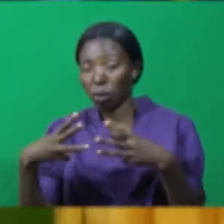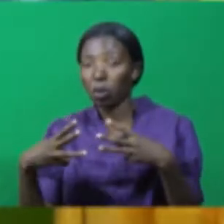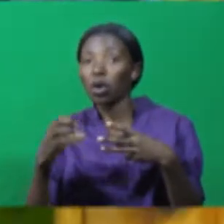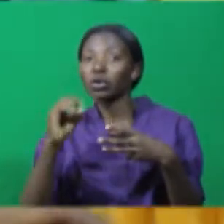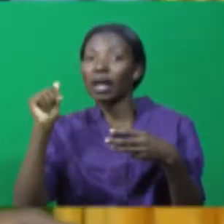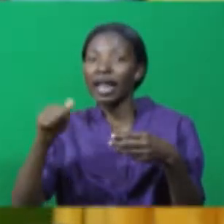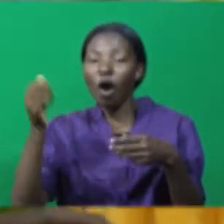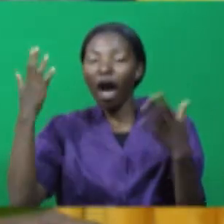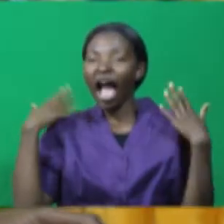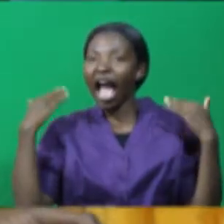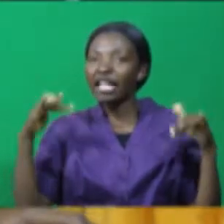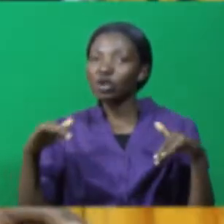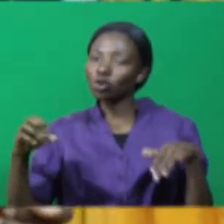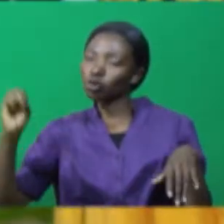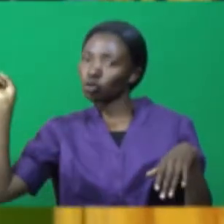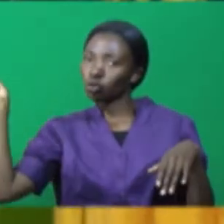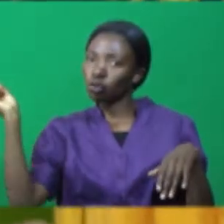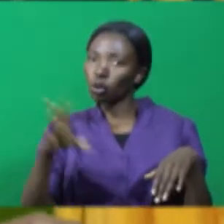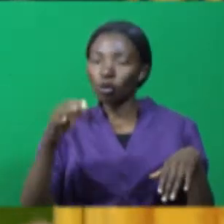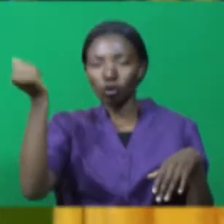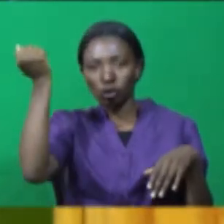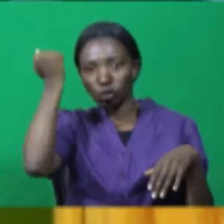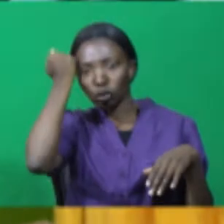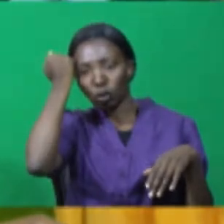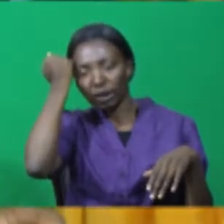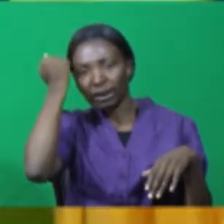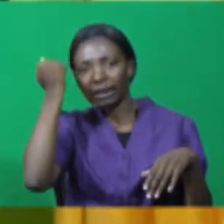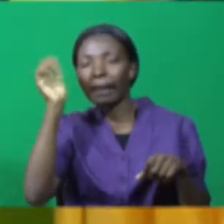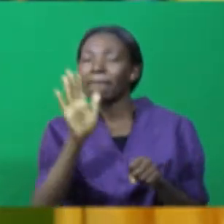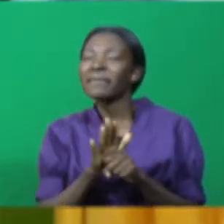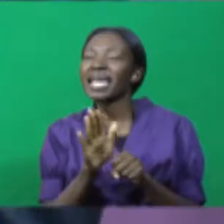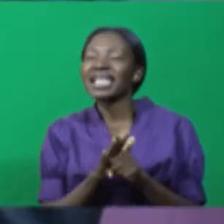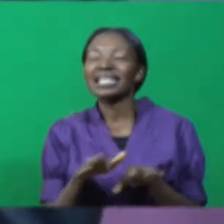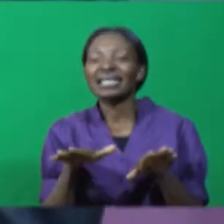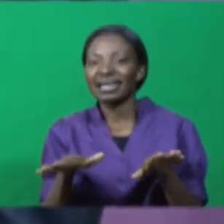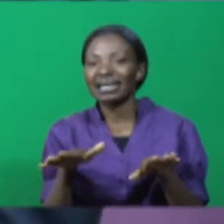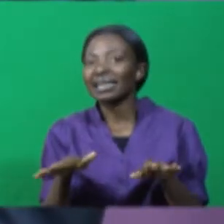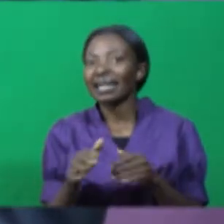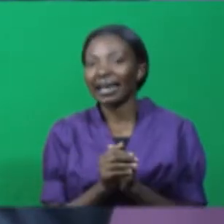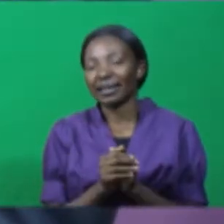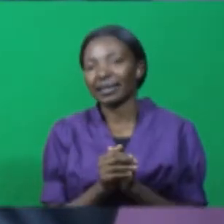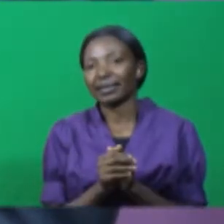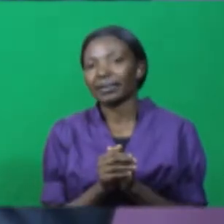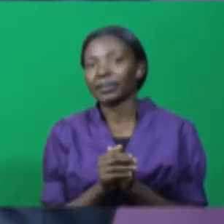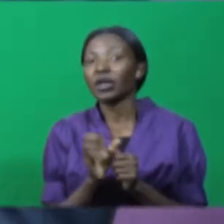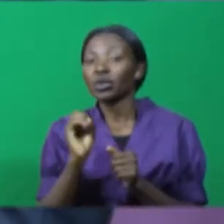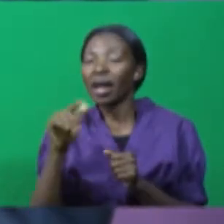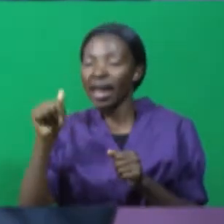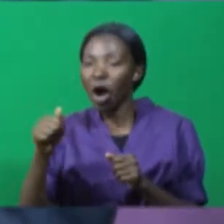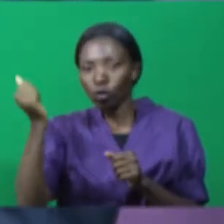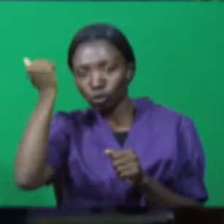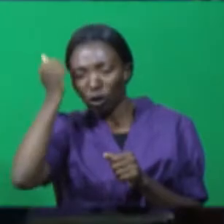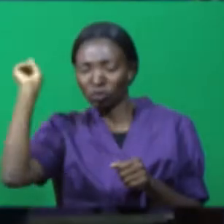dzaita zvekupotsera matombo asi anenge ari masidomboka because haizi hadzizoposeri tudombo. Ende ngirozi haingapotse. Haipotse. Saikuti